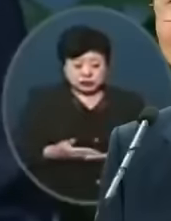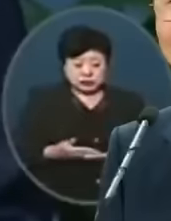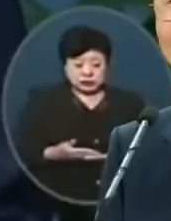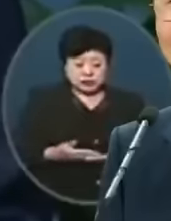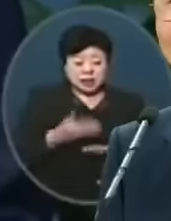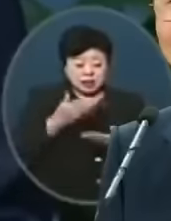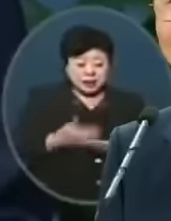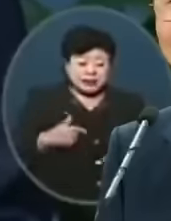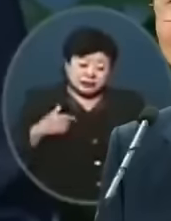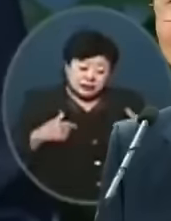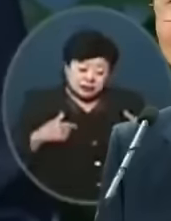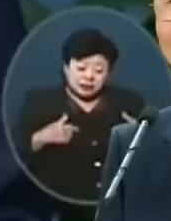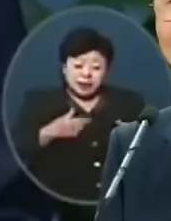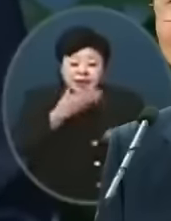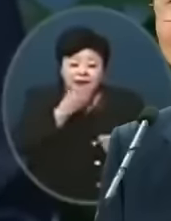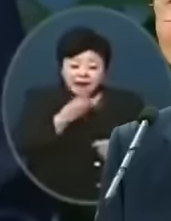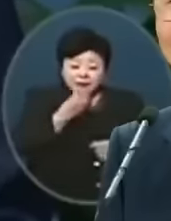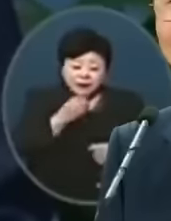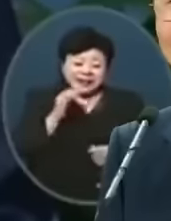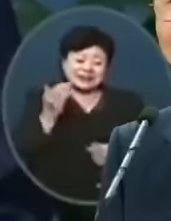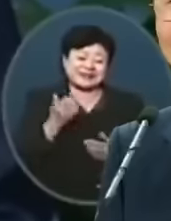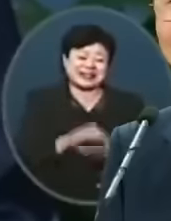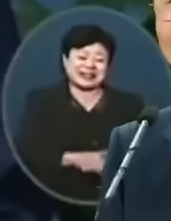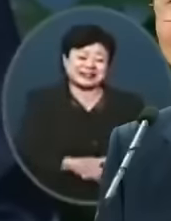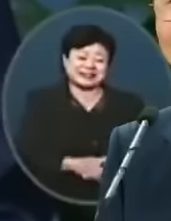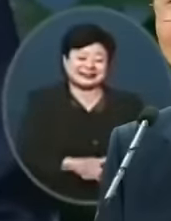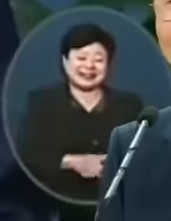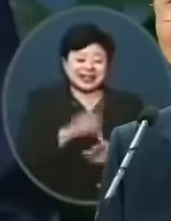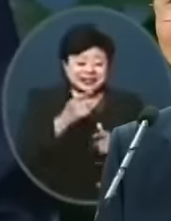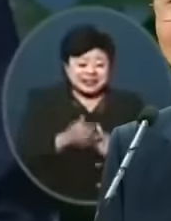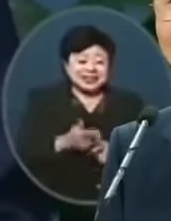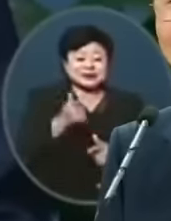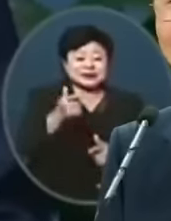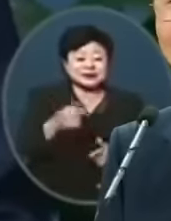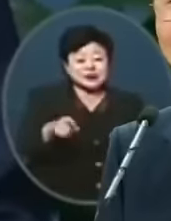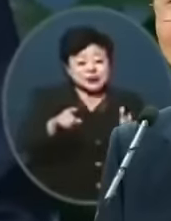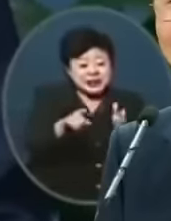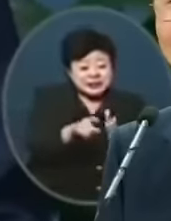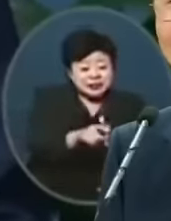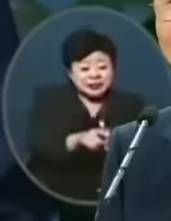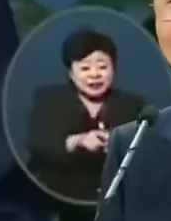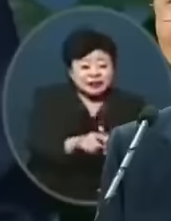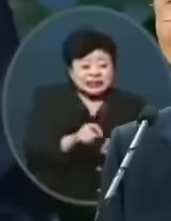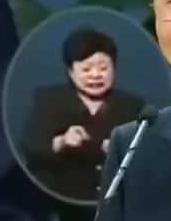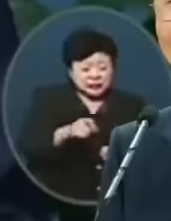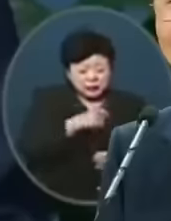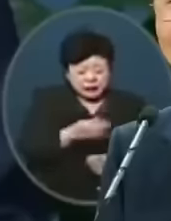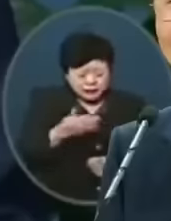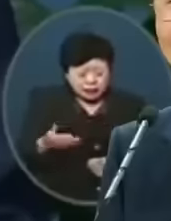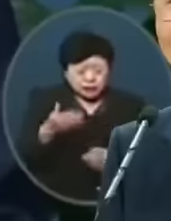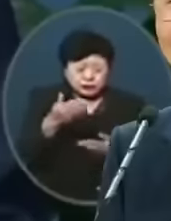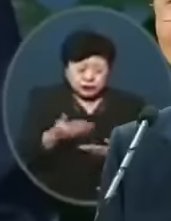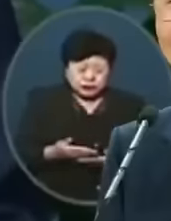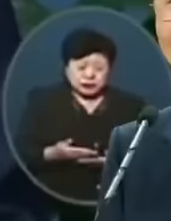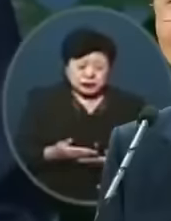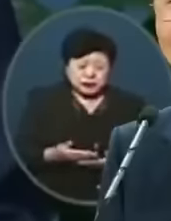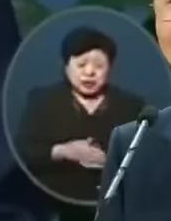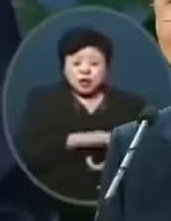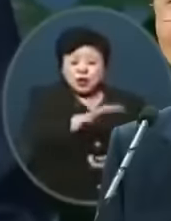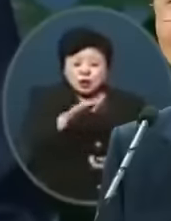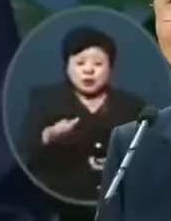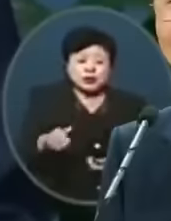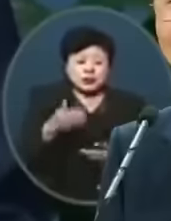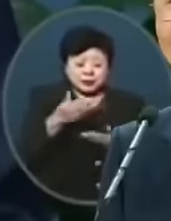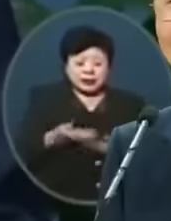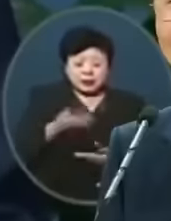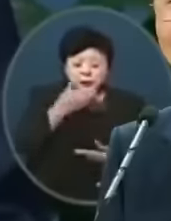그를 받아서 기뻐하고 행복하게 되면 어떻게 됩니까? 예수님은 우리 위해서 살을 찢고 피를 흘려주시는데 그를